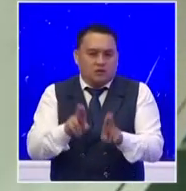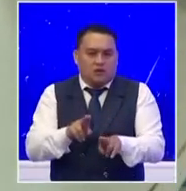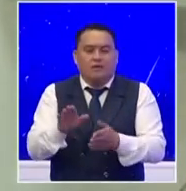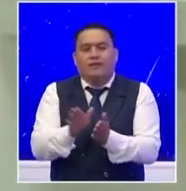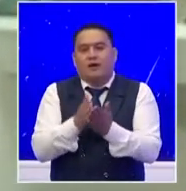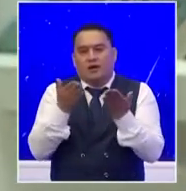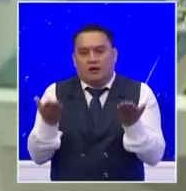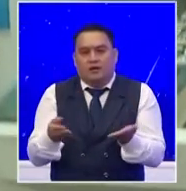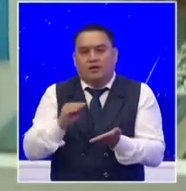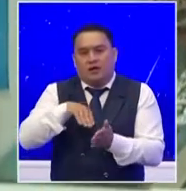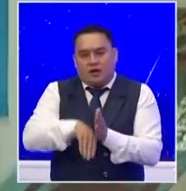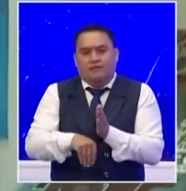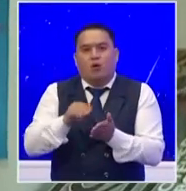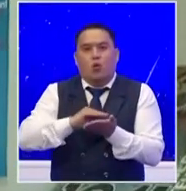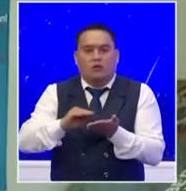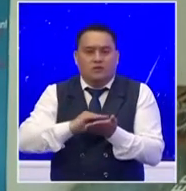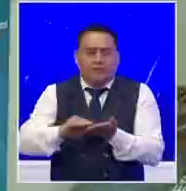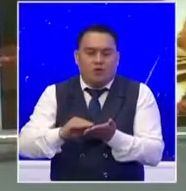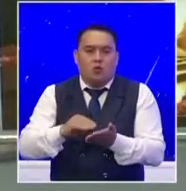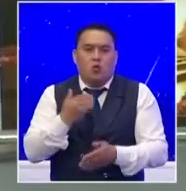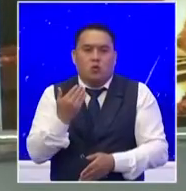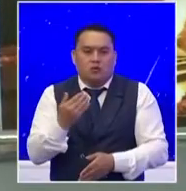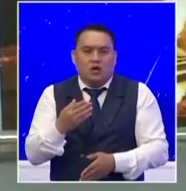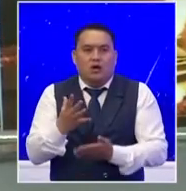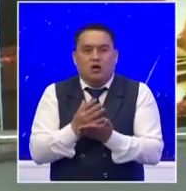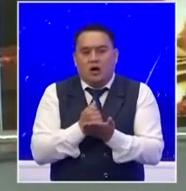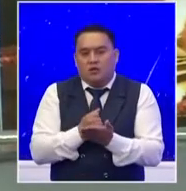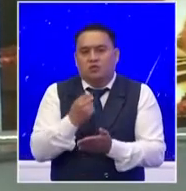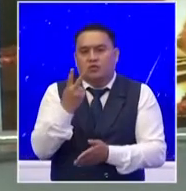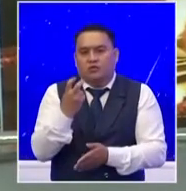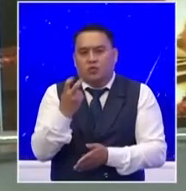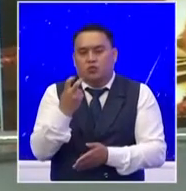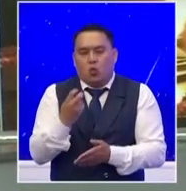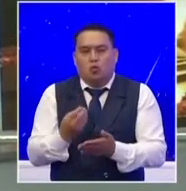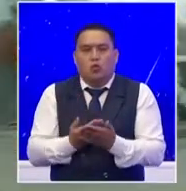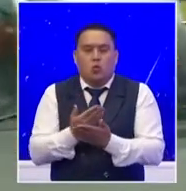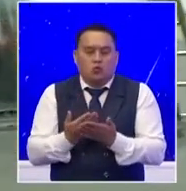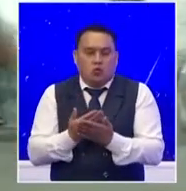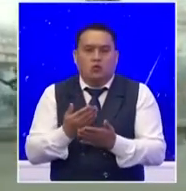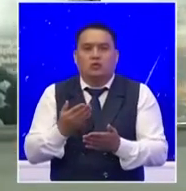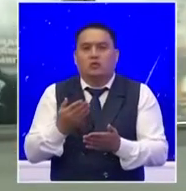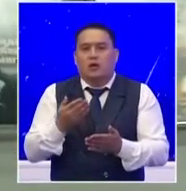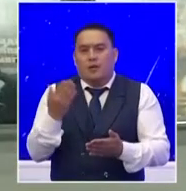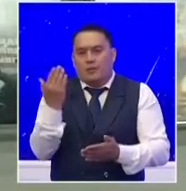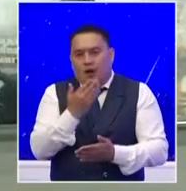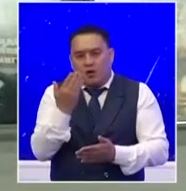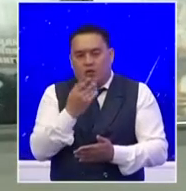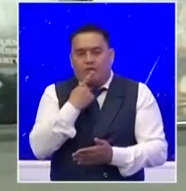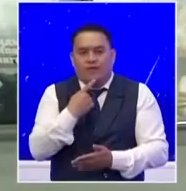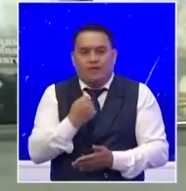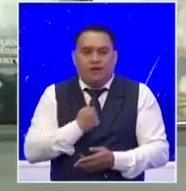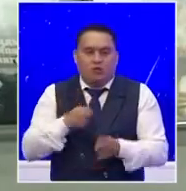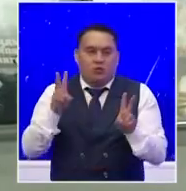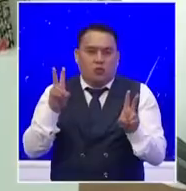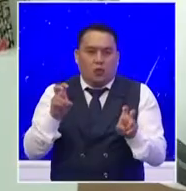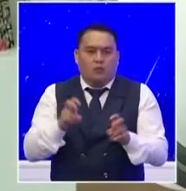книг. Так, в областной библиотеке имени Сакена Сейфуллина хранится около 200 художественных и документальных произведений на военную